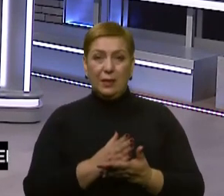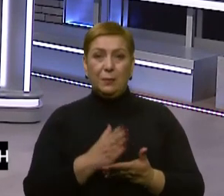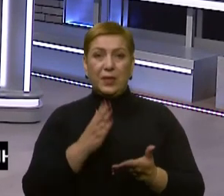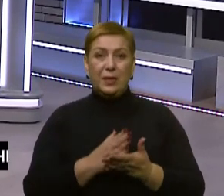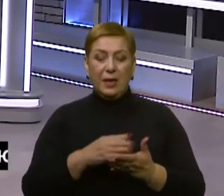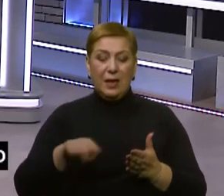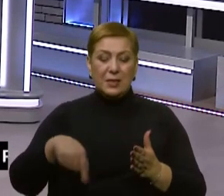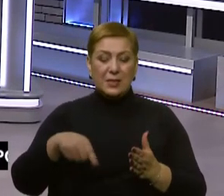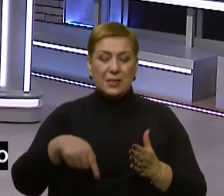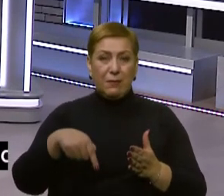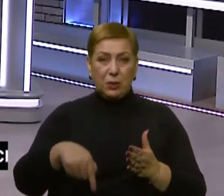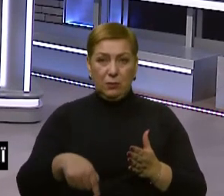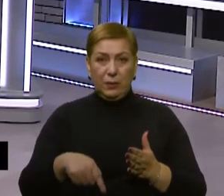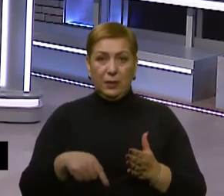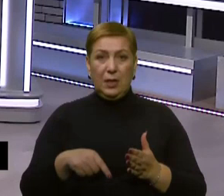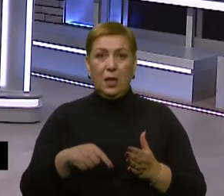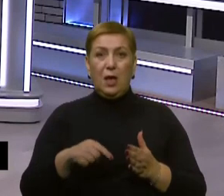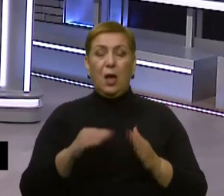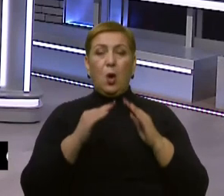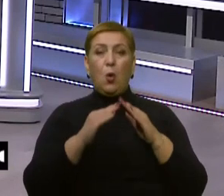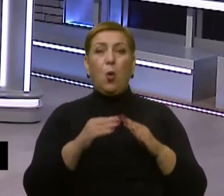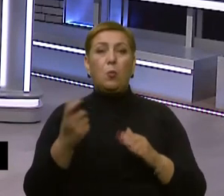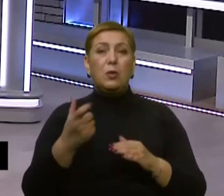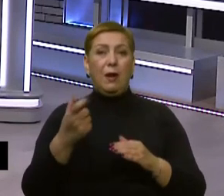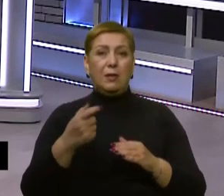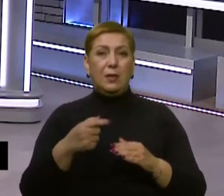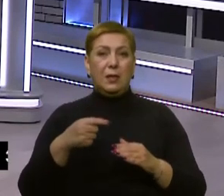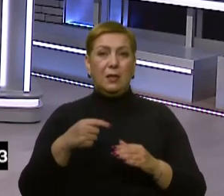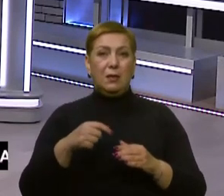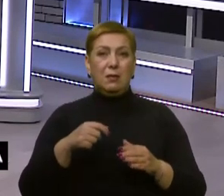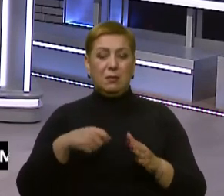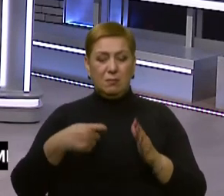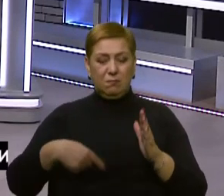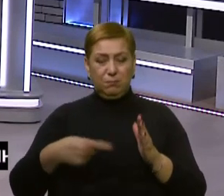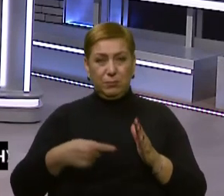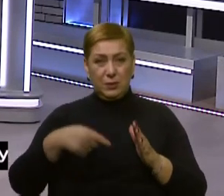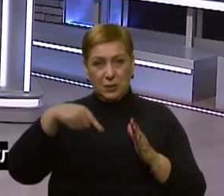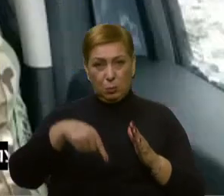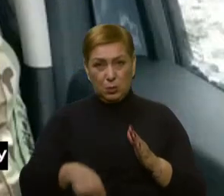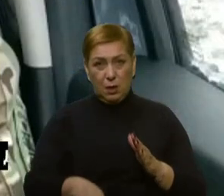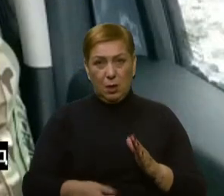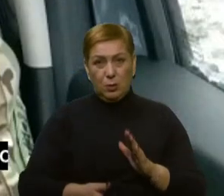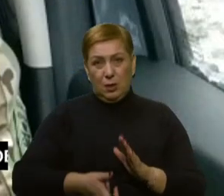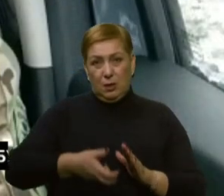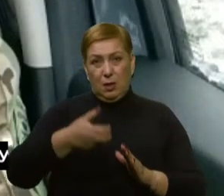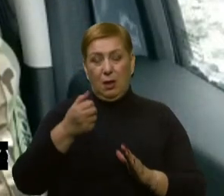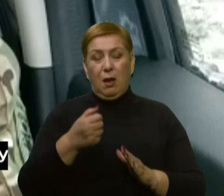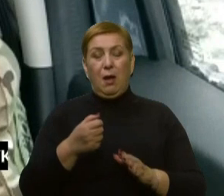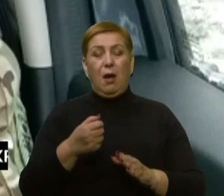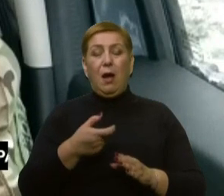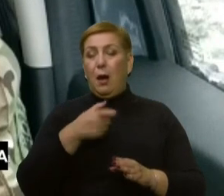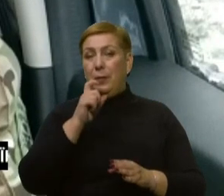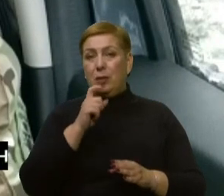свердловини, комунальники запускають генератори, люди приходять, цю воду набирають. З питною дійсно це є проблема. Зараз, на жаль, ми її майже не